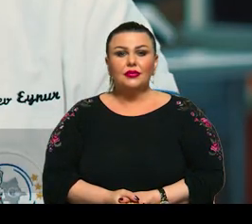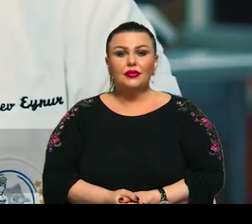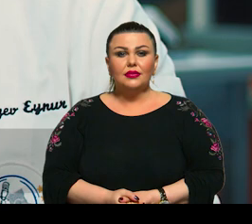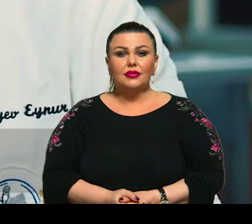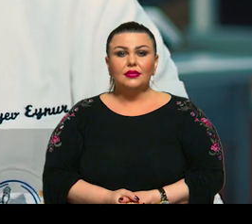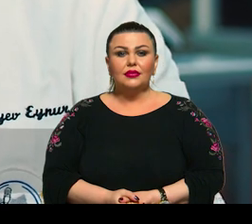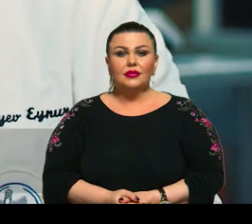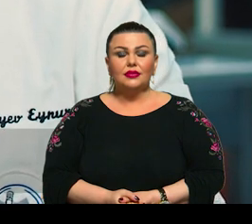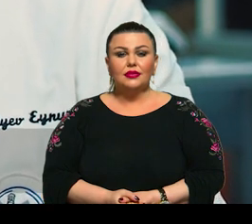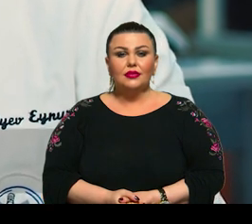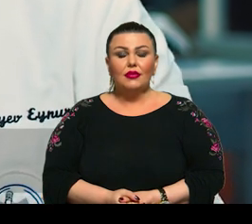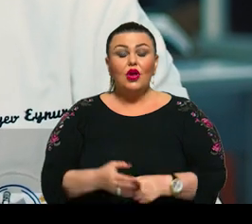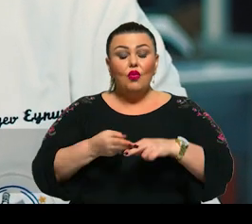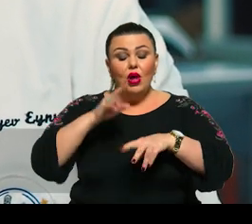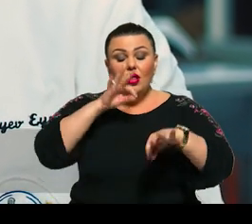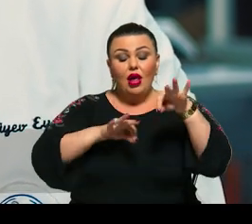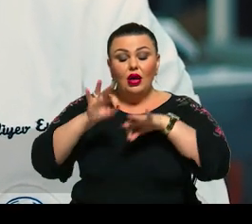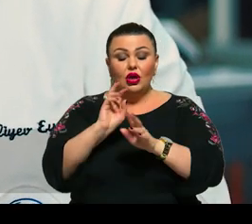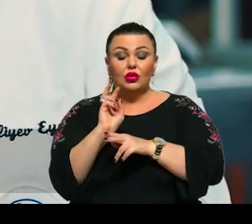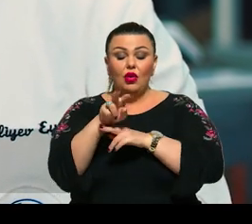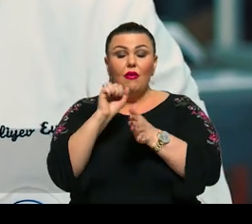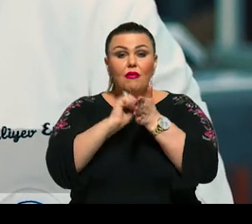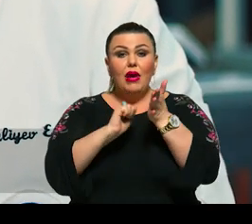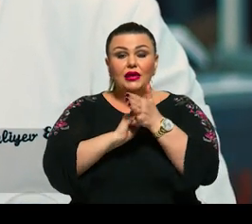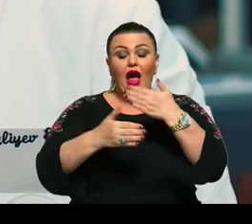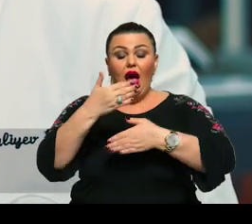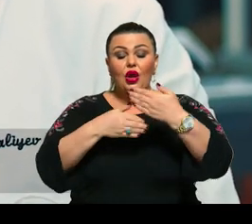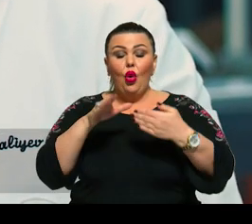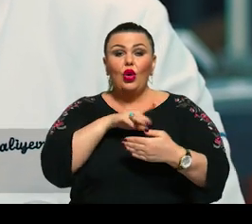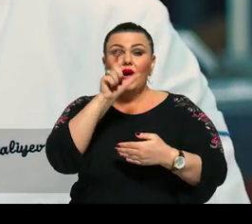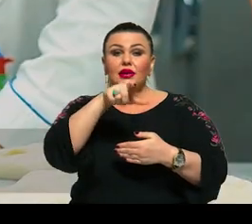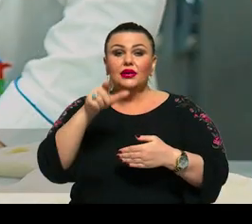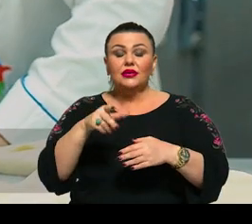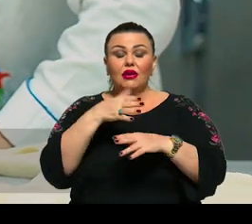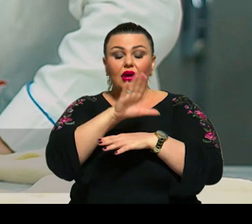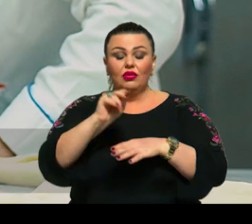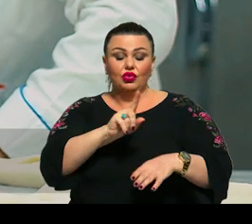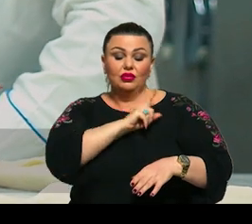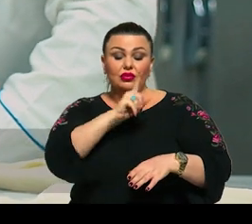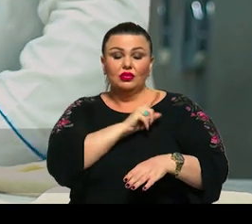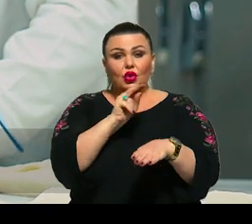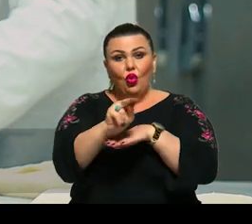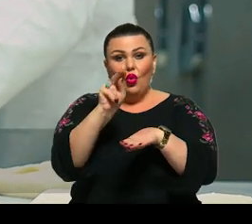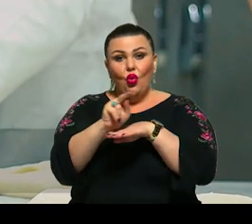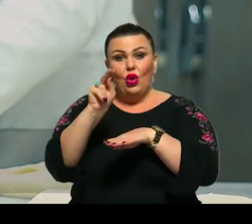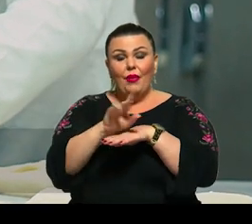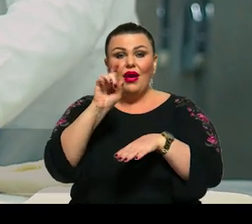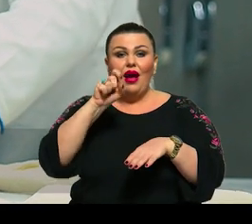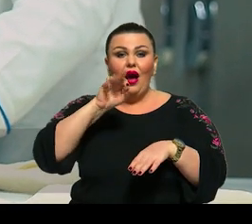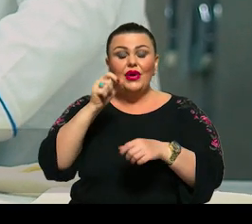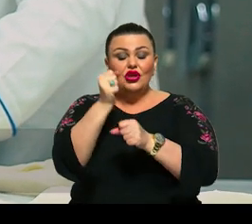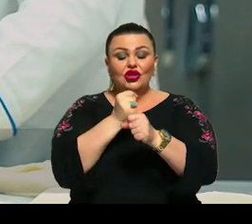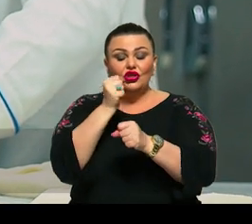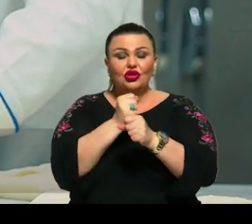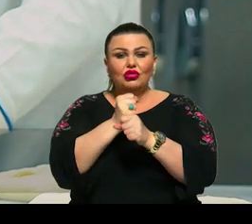Bu layihəyə qoşulmaqda məqsədim 50-yə olan insanlara bu sənəti sirlərini öyrətməkdir. Ramillə iş prosesi nəticəsində əmin oldum